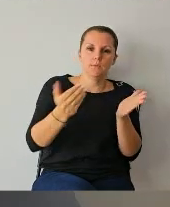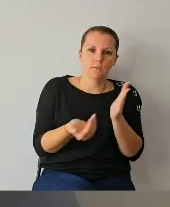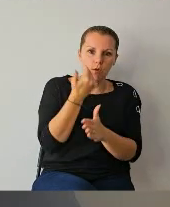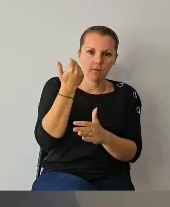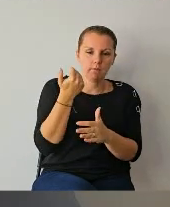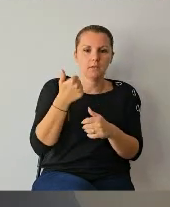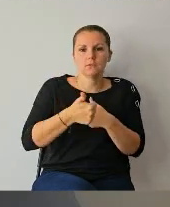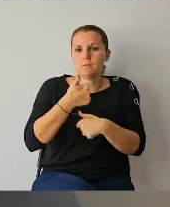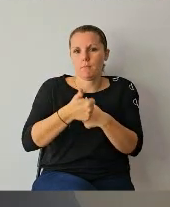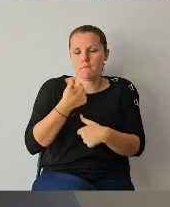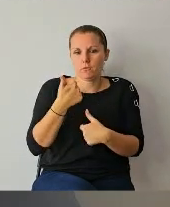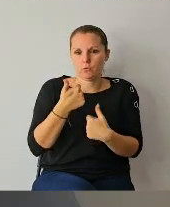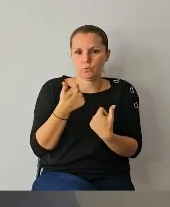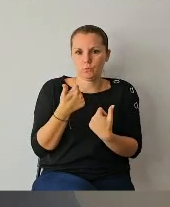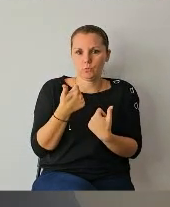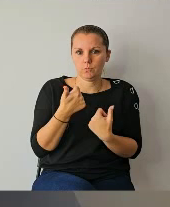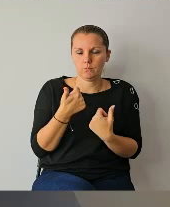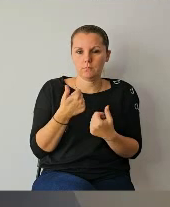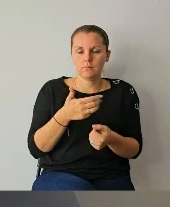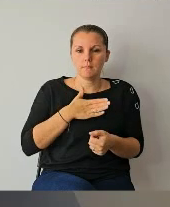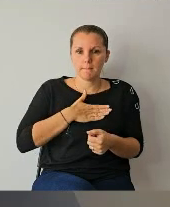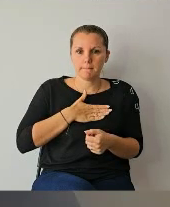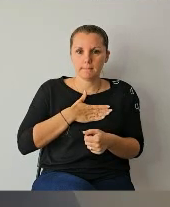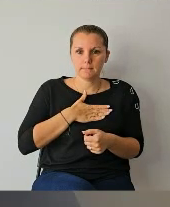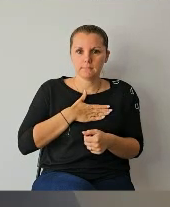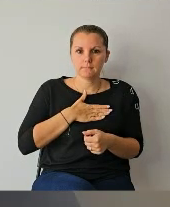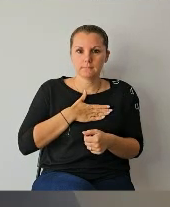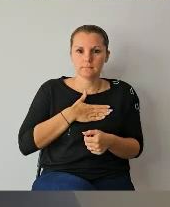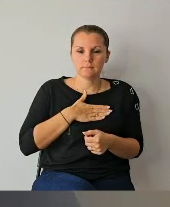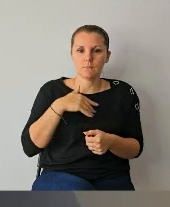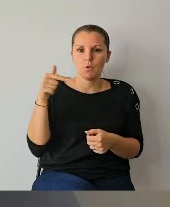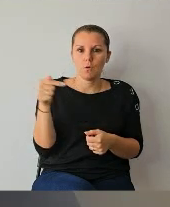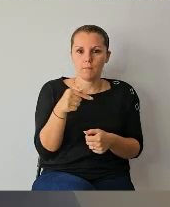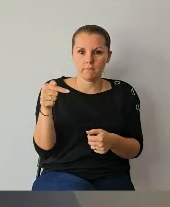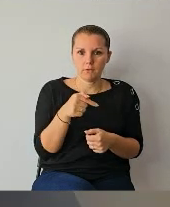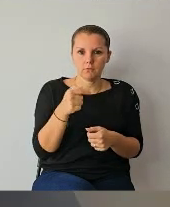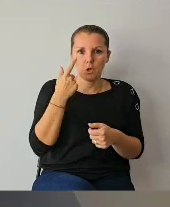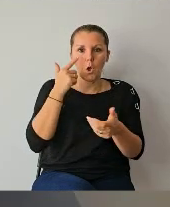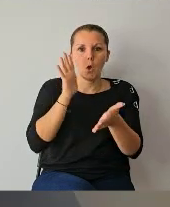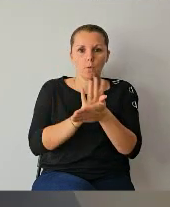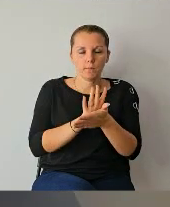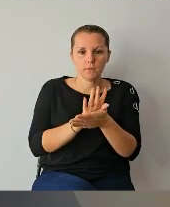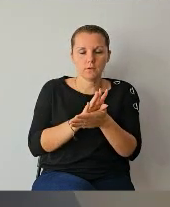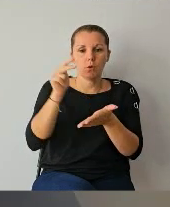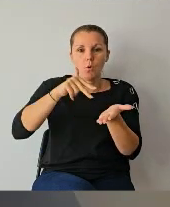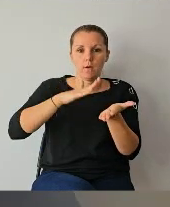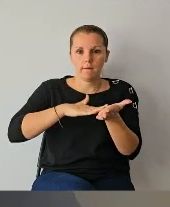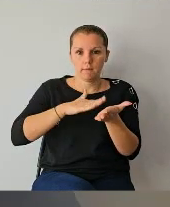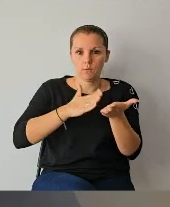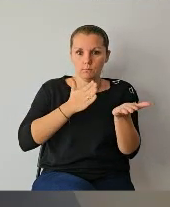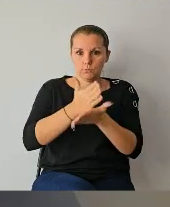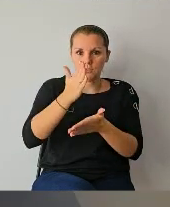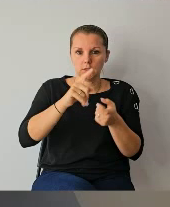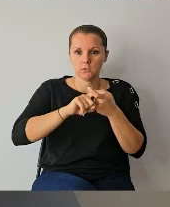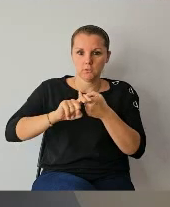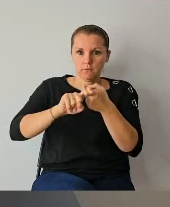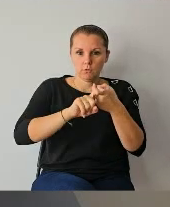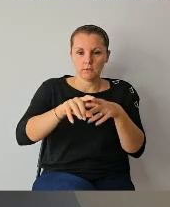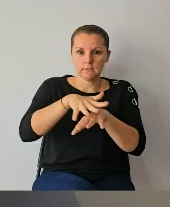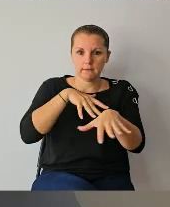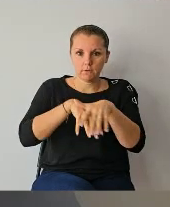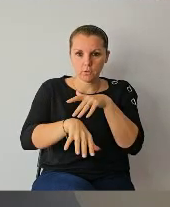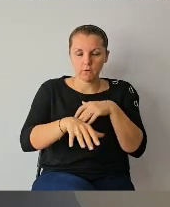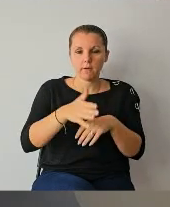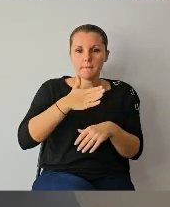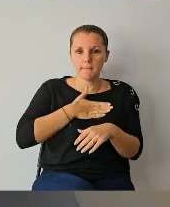powodu takiego, że no mamy tutaj obowiązek opiniowania tych uchwał przez związki zawodowe, no i